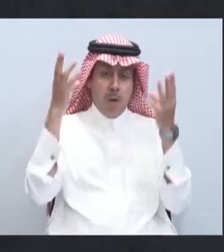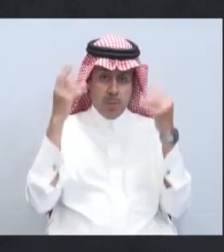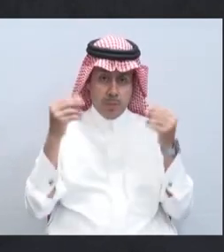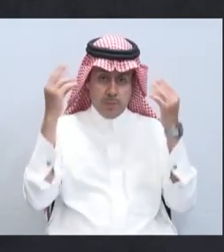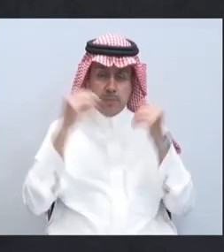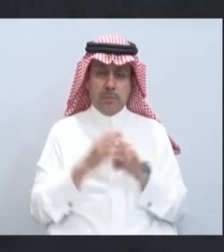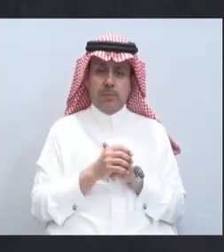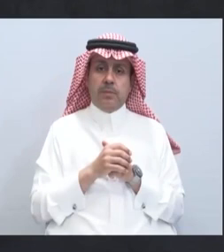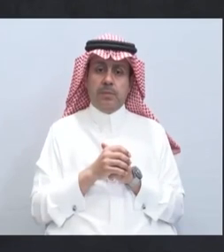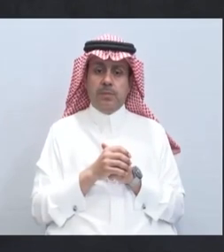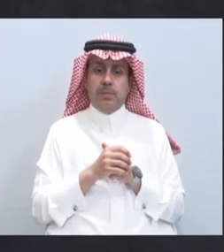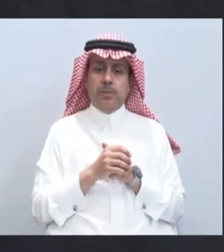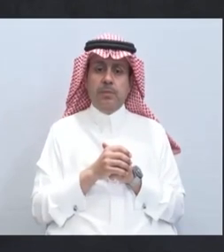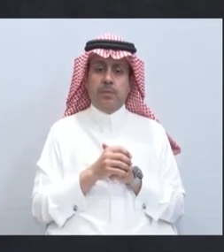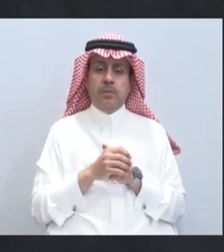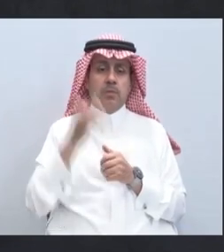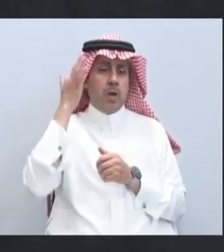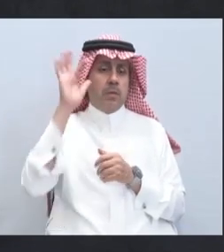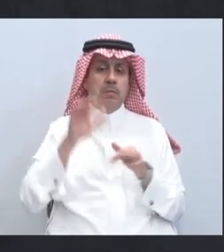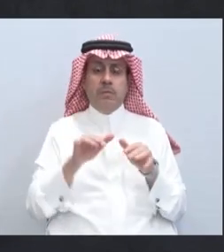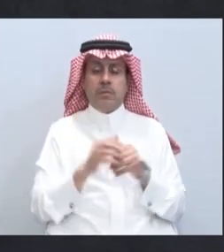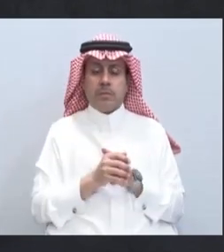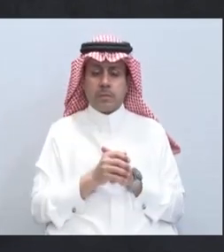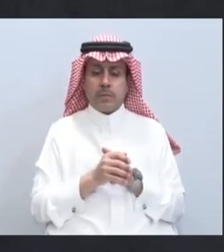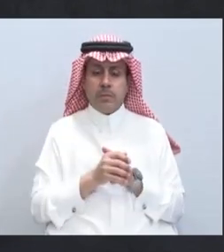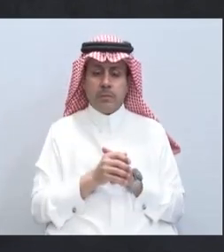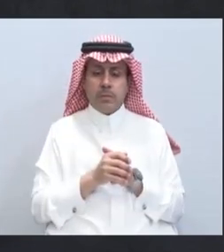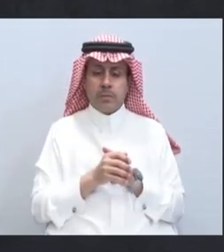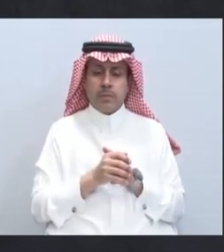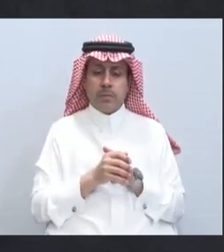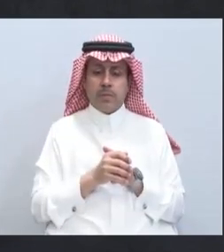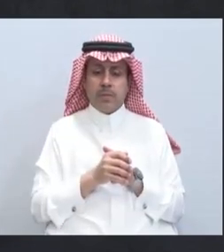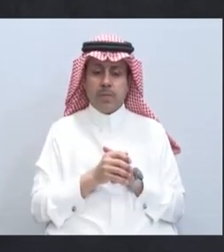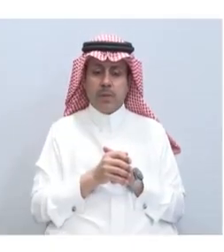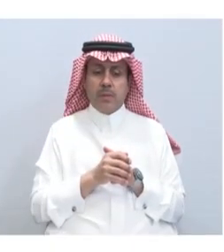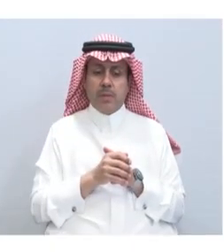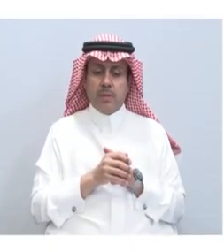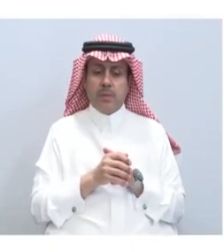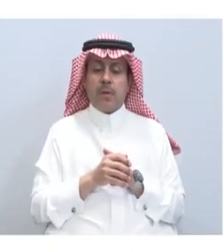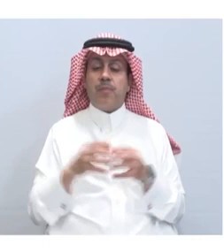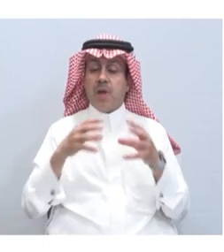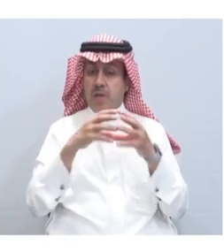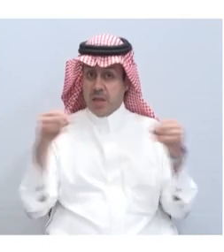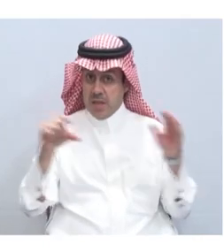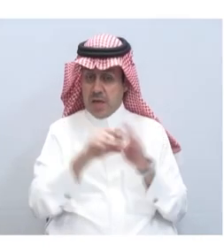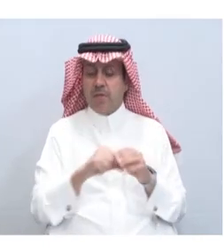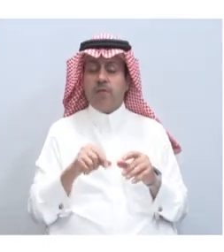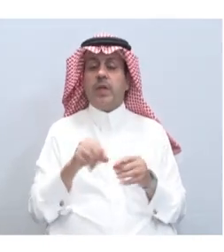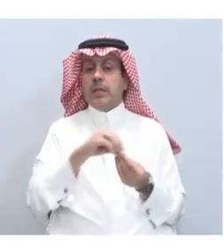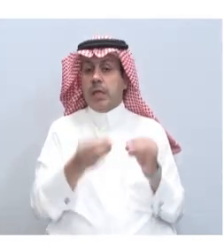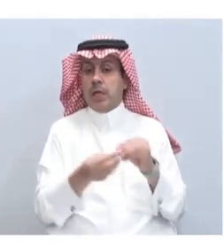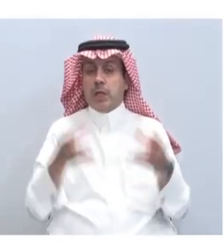المعلومات باي وقت نشاء هذا هو تعريف تقنيه المعلومات